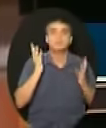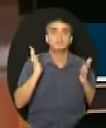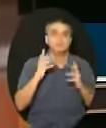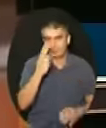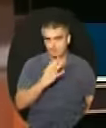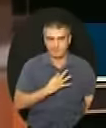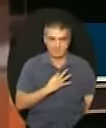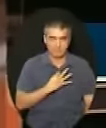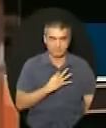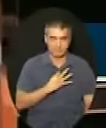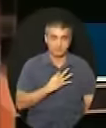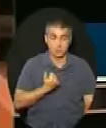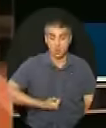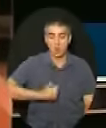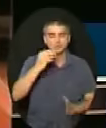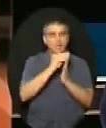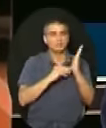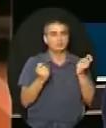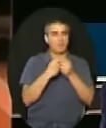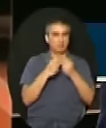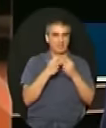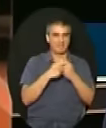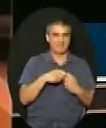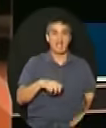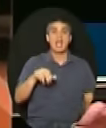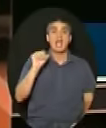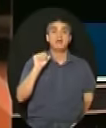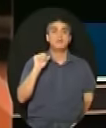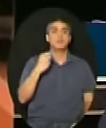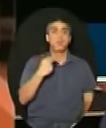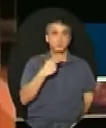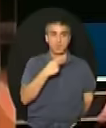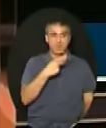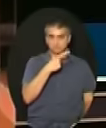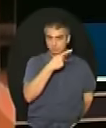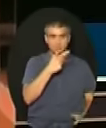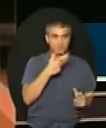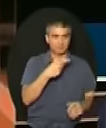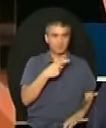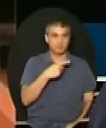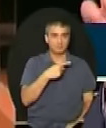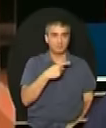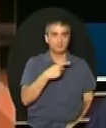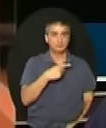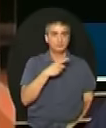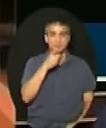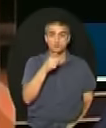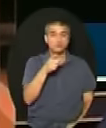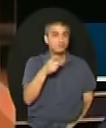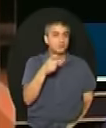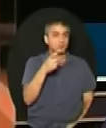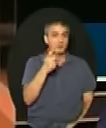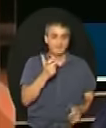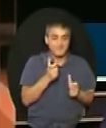מזעזעת בעיניי, שראש הרשימה המשותפת, איימן אומן, שזה מפלגה... איימן עודה. עודה,